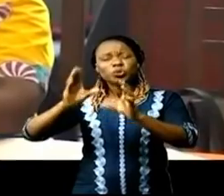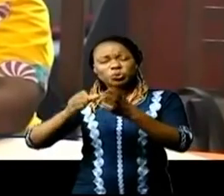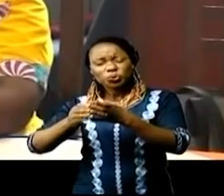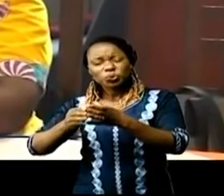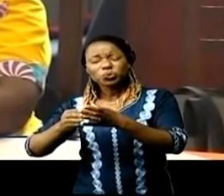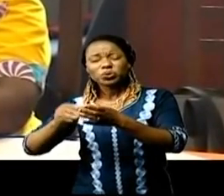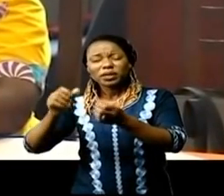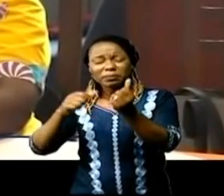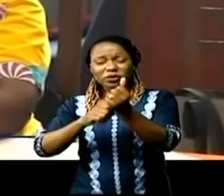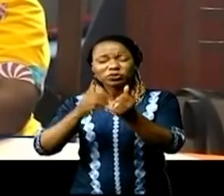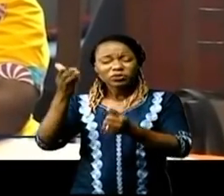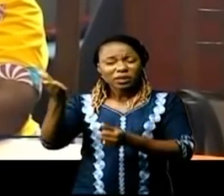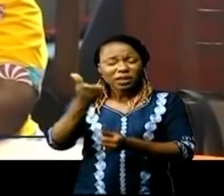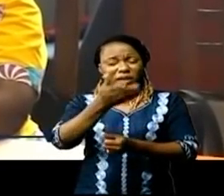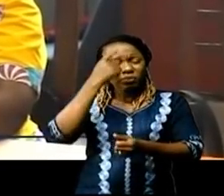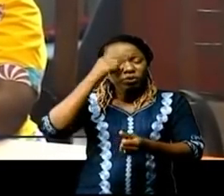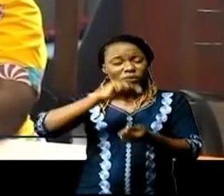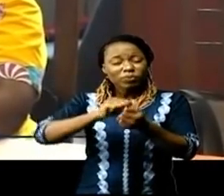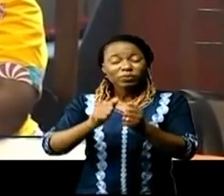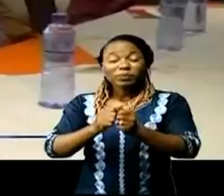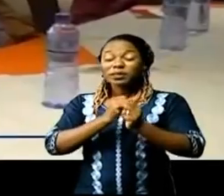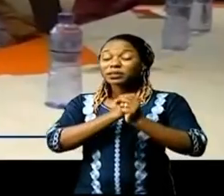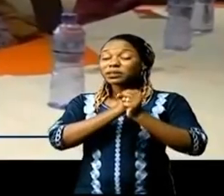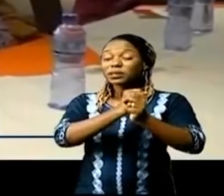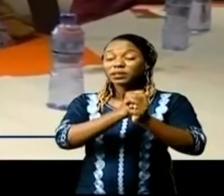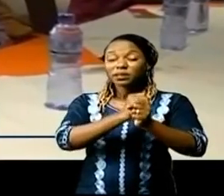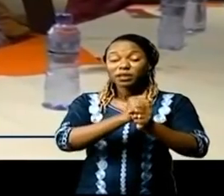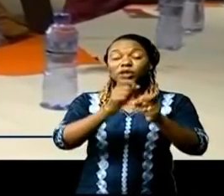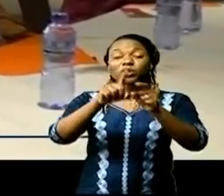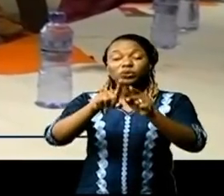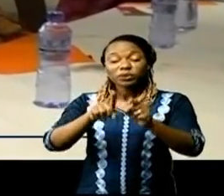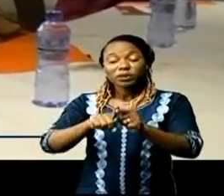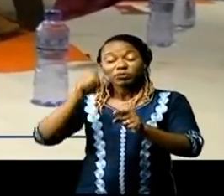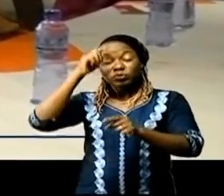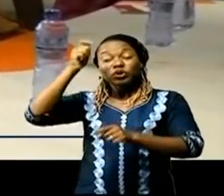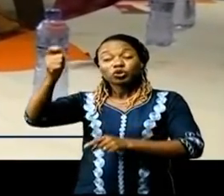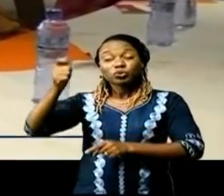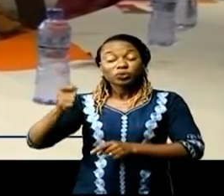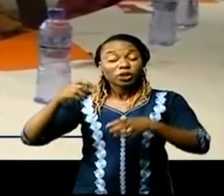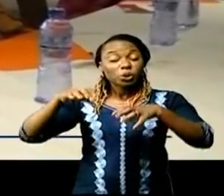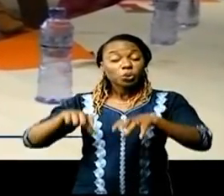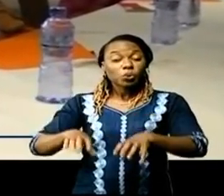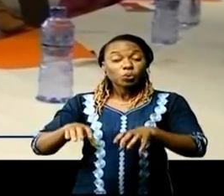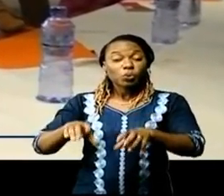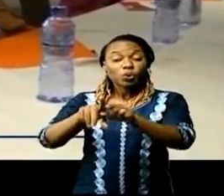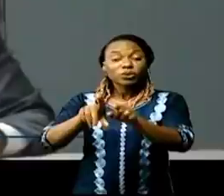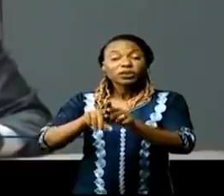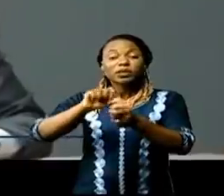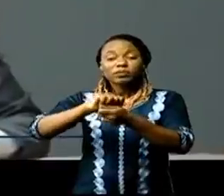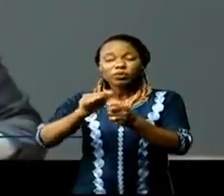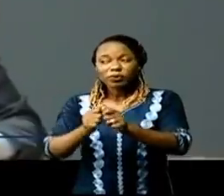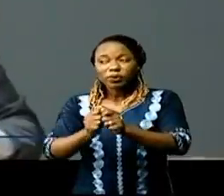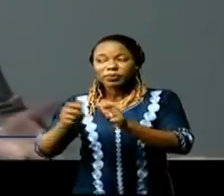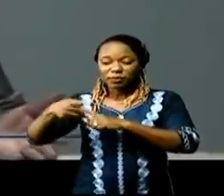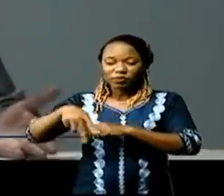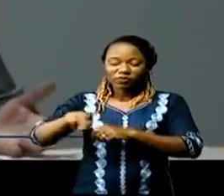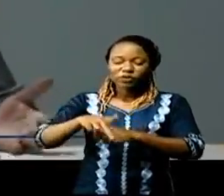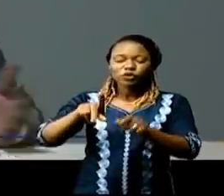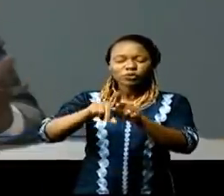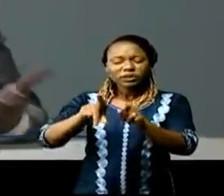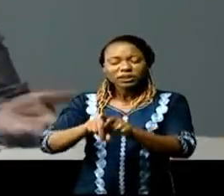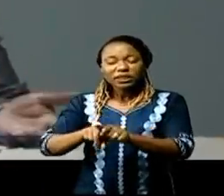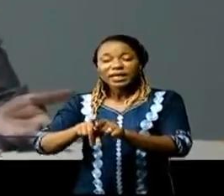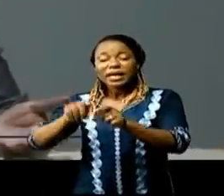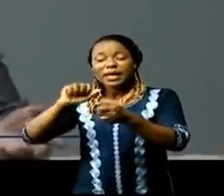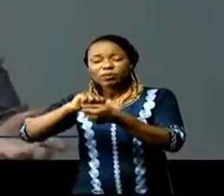Rutshuru, la situation sécuritaire marquée par plusieurs exploits des FARDC, la situation administrative de la province ainsi que la situation sociale. Au terme